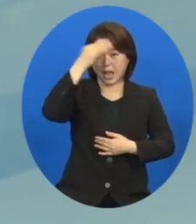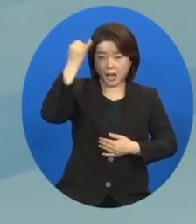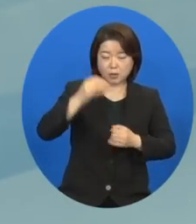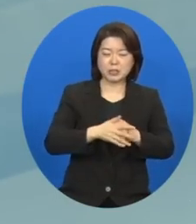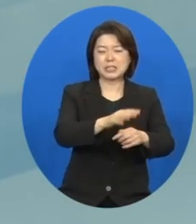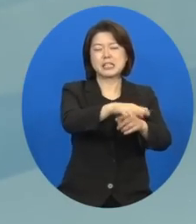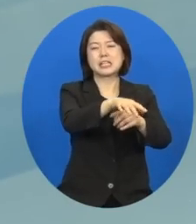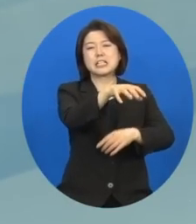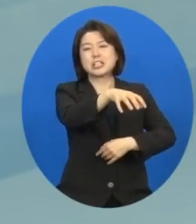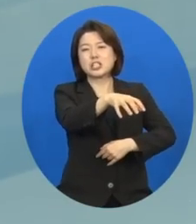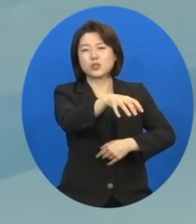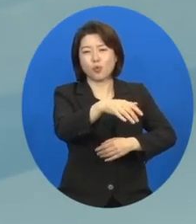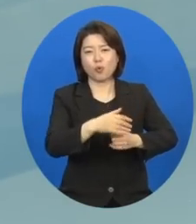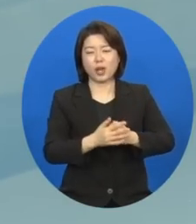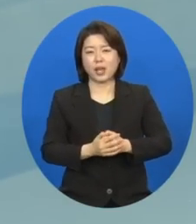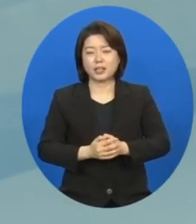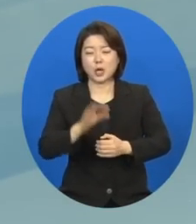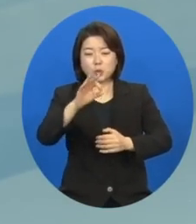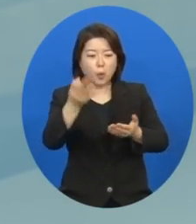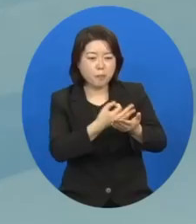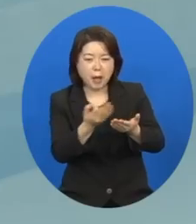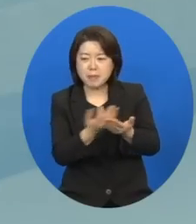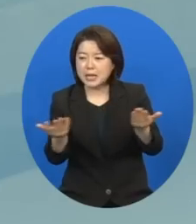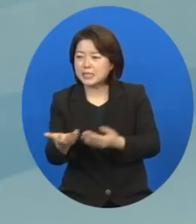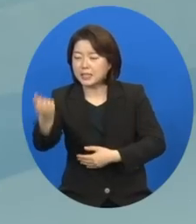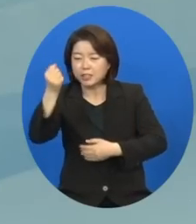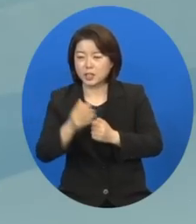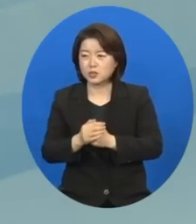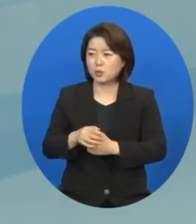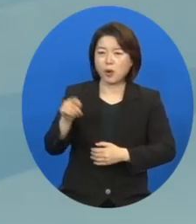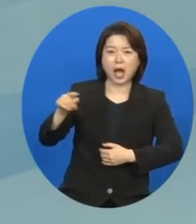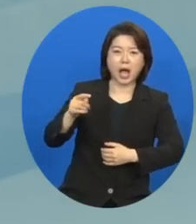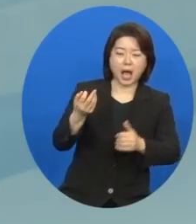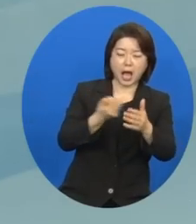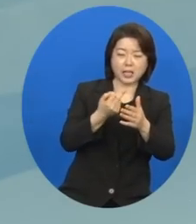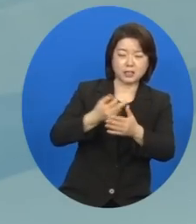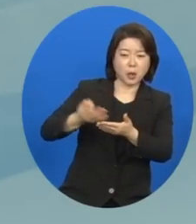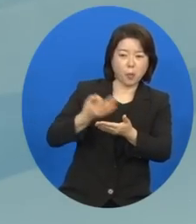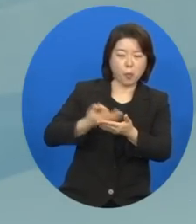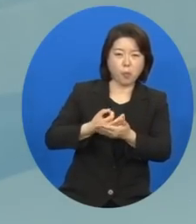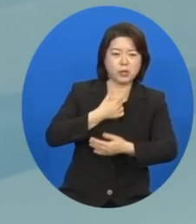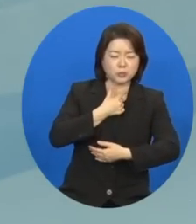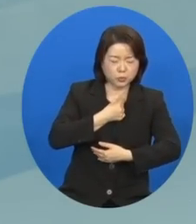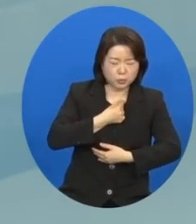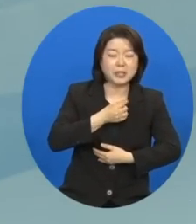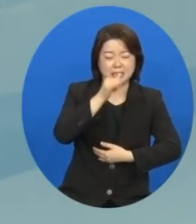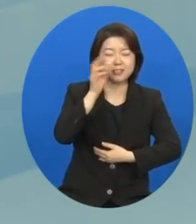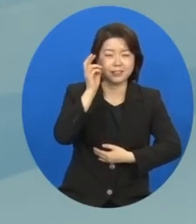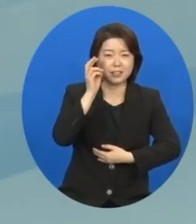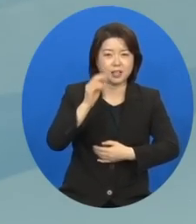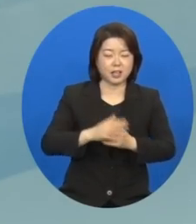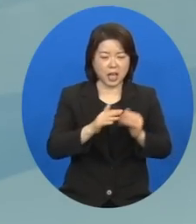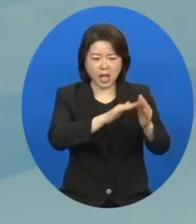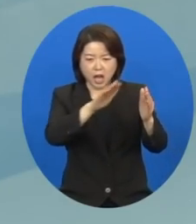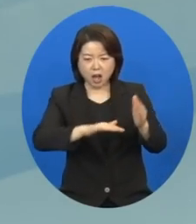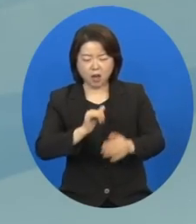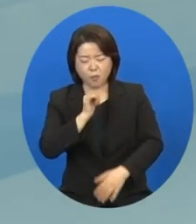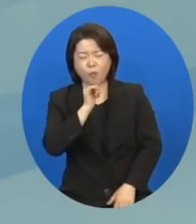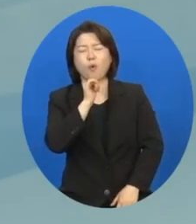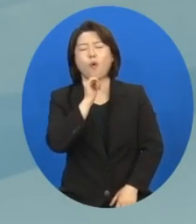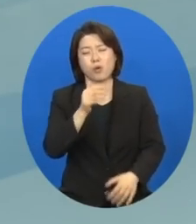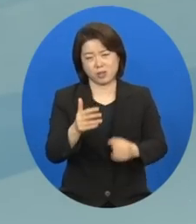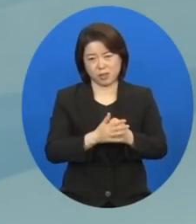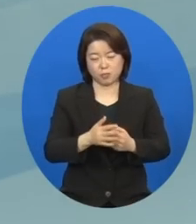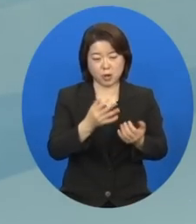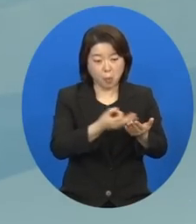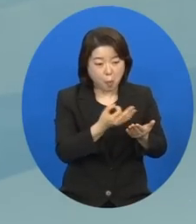시골에 그냥 그 돈 잘 버는 직업해서 돈을 좀 벌었으면 좋겠어요. 그런 소망이 있으셨어요. 너무 가정이 가난하니까.